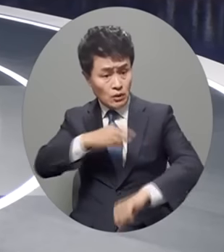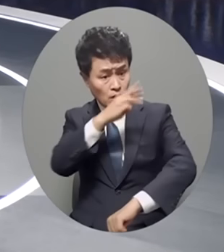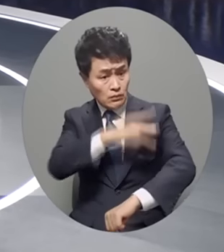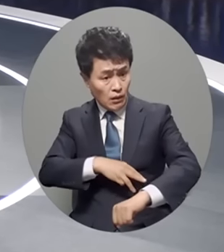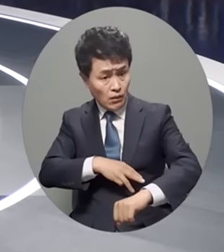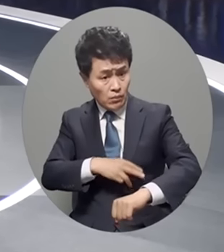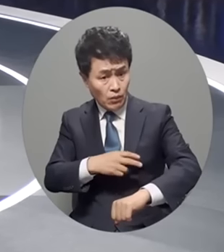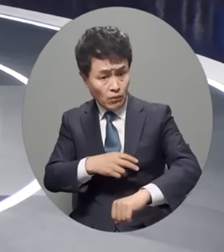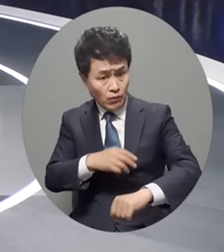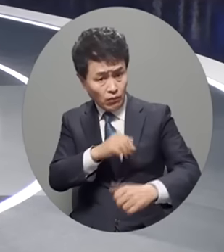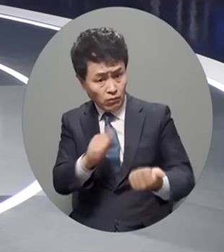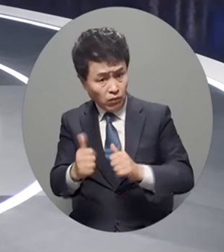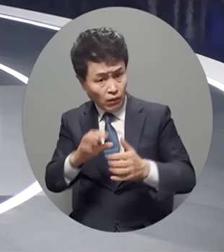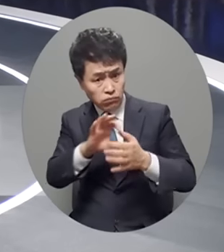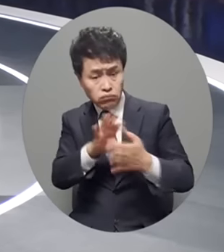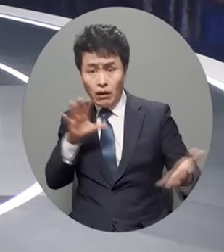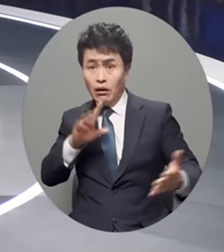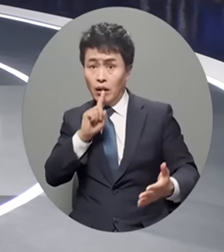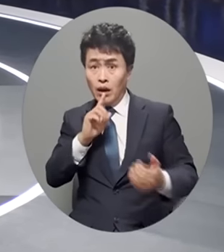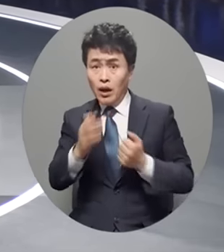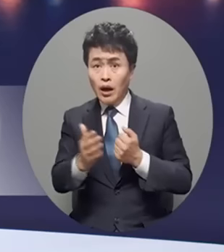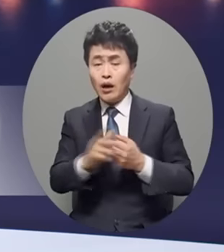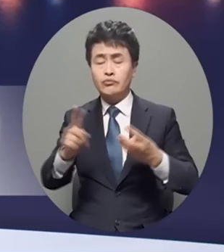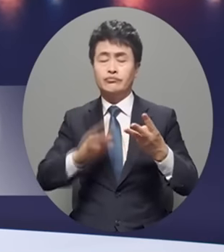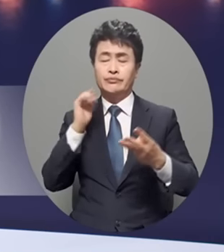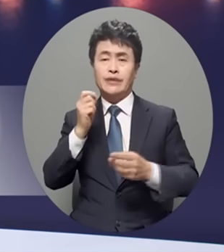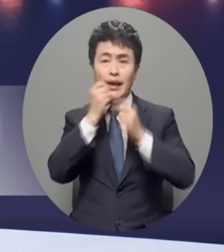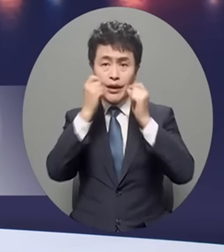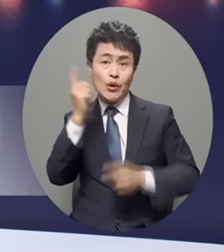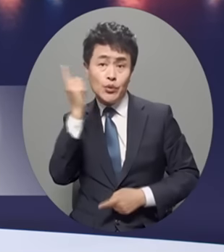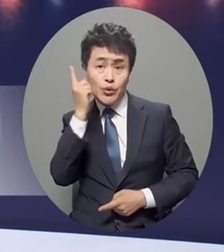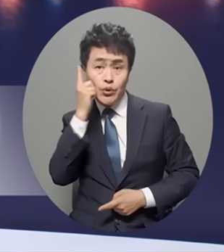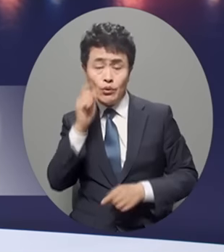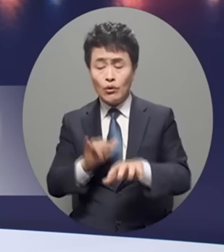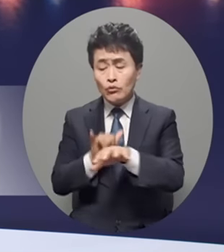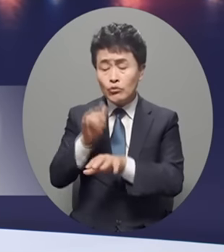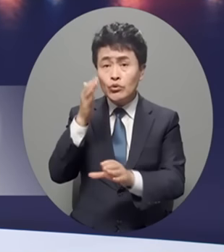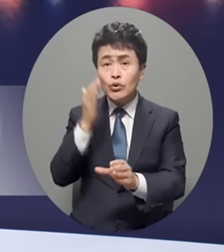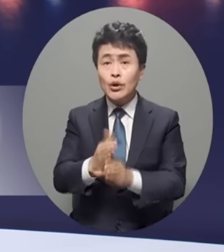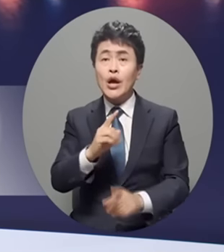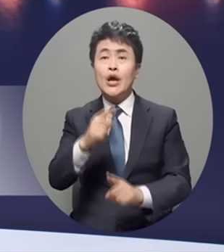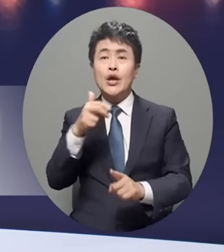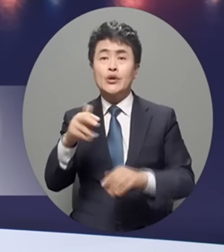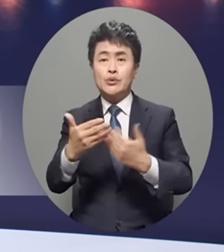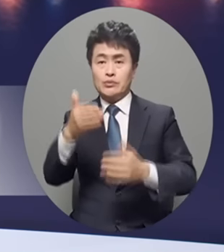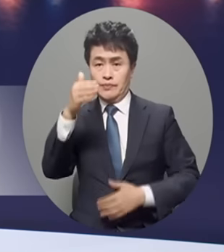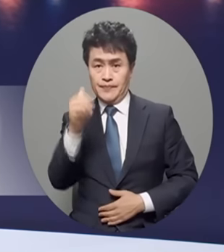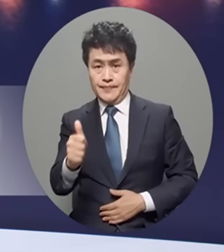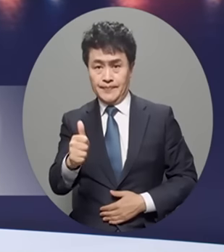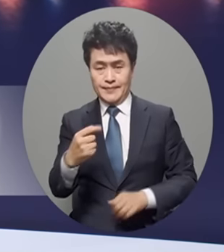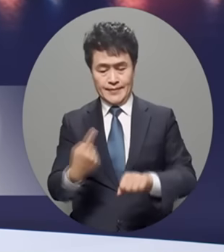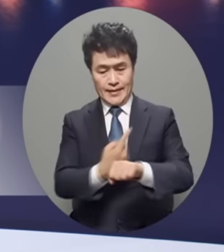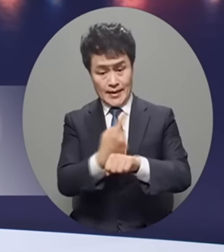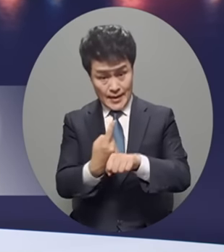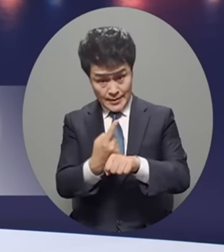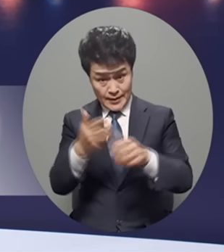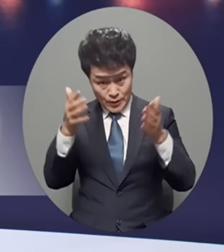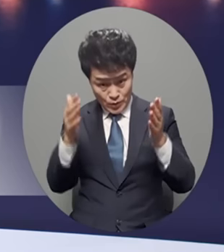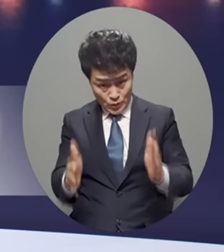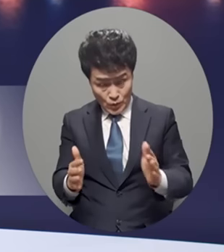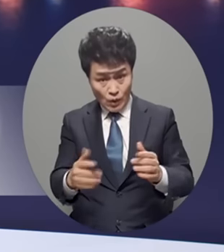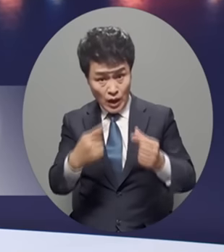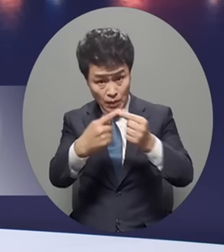거잖아요. 네, 윤 대통령이 개인 휴대폰으로 해외 출장 중인 이종섭 장관에게 1시간 사이